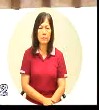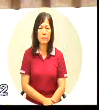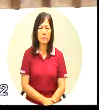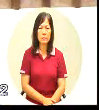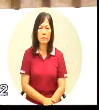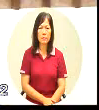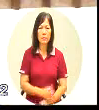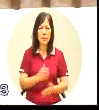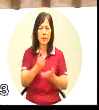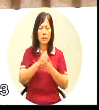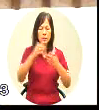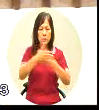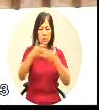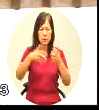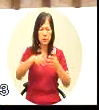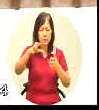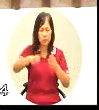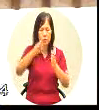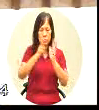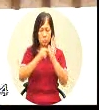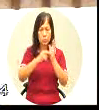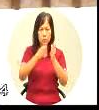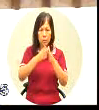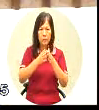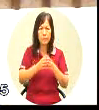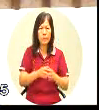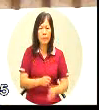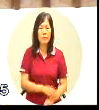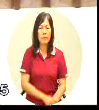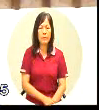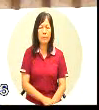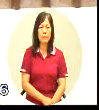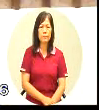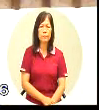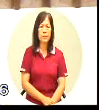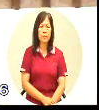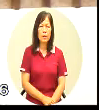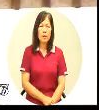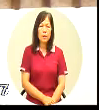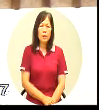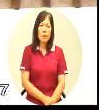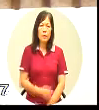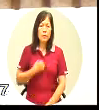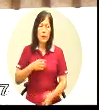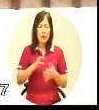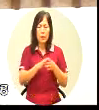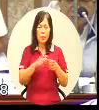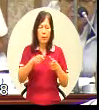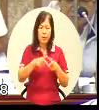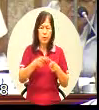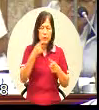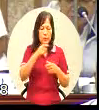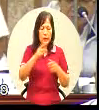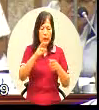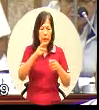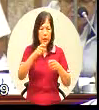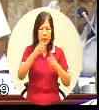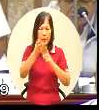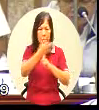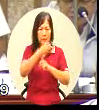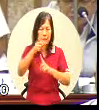请交通局长说明一下。 谢谢主席，谢谢议长，谢谢蔡议员。蔡议员关心那个旗津卡换卡